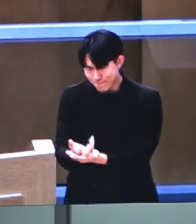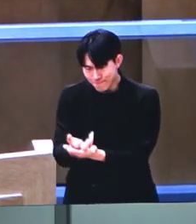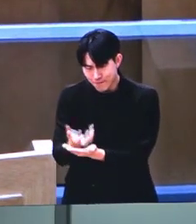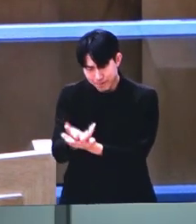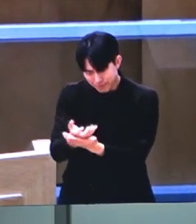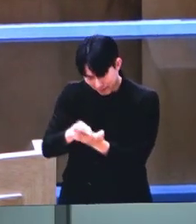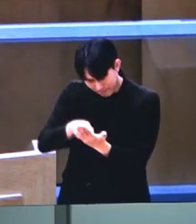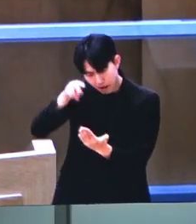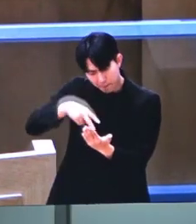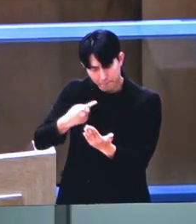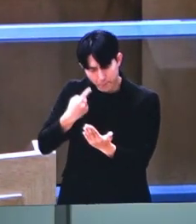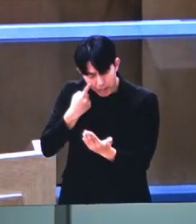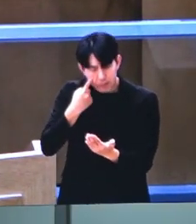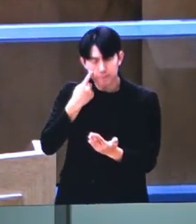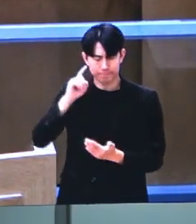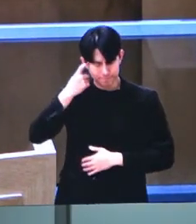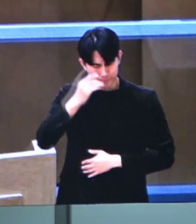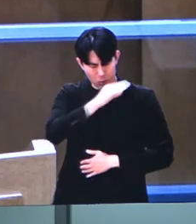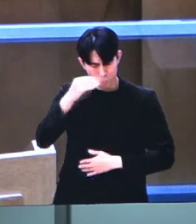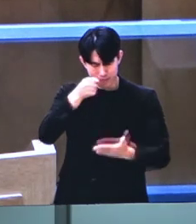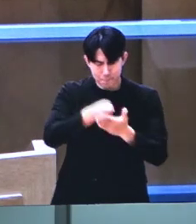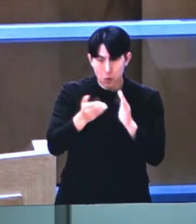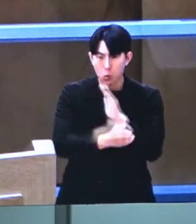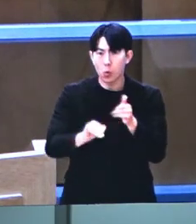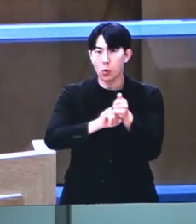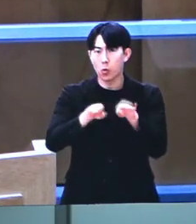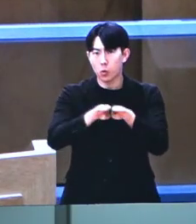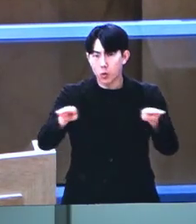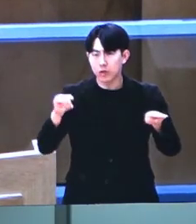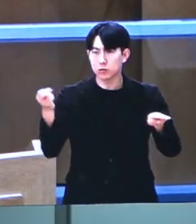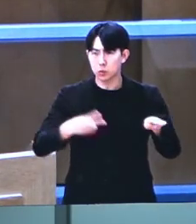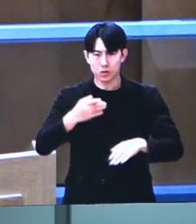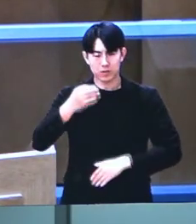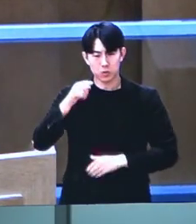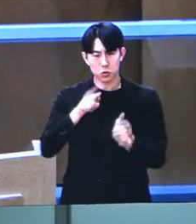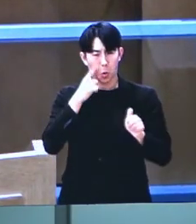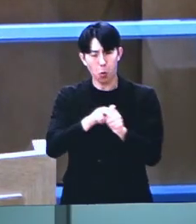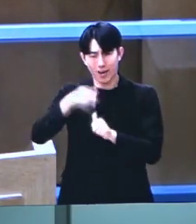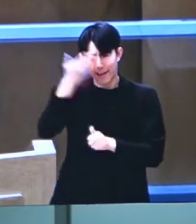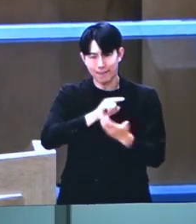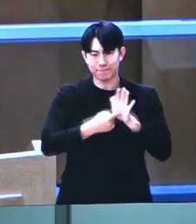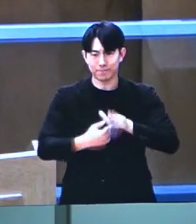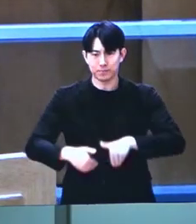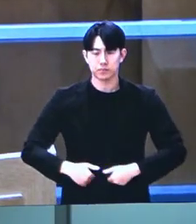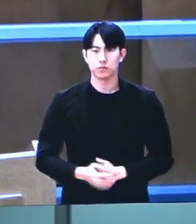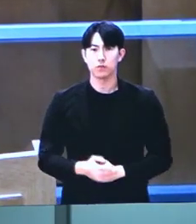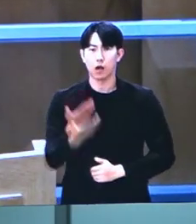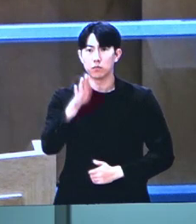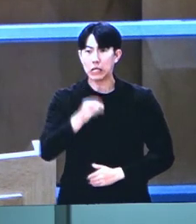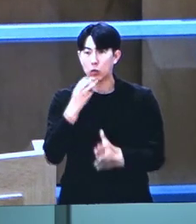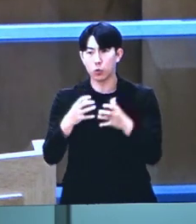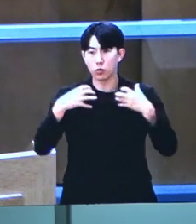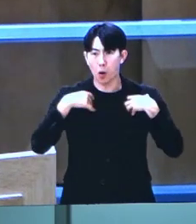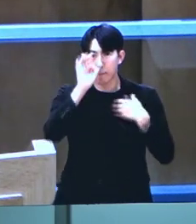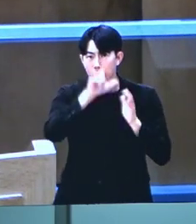기반으로 의사결정 과정의 공정성과 투명성을 유지하는 것이 중요합니다. 하지만 경기도는